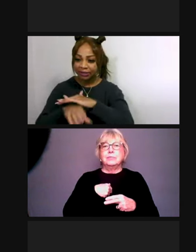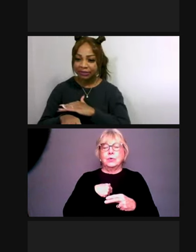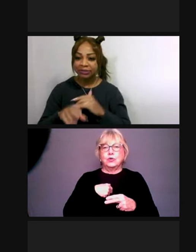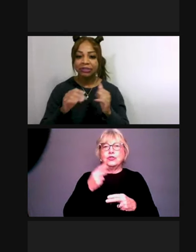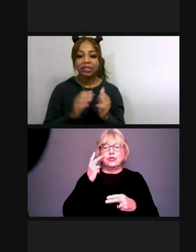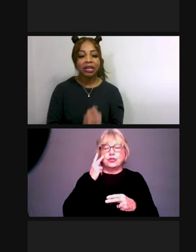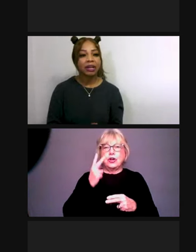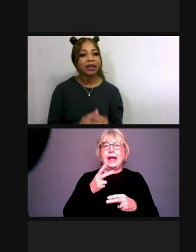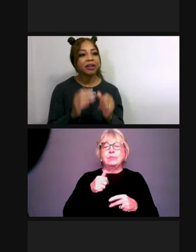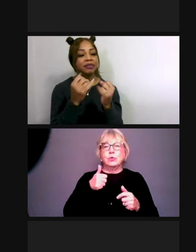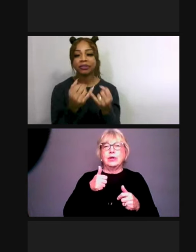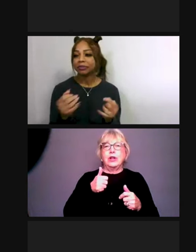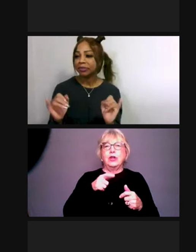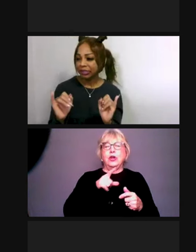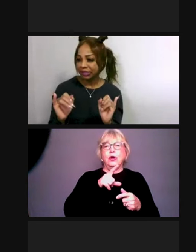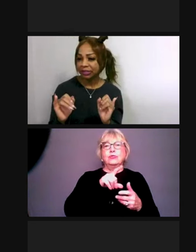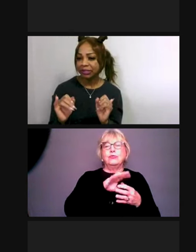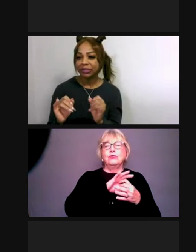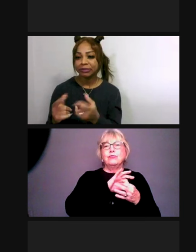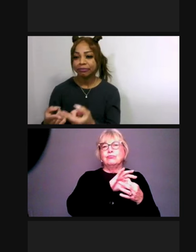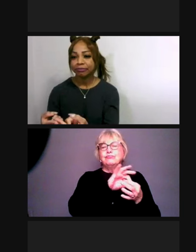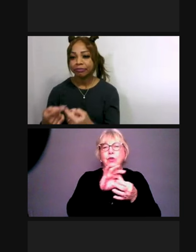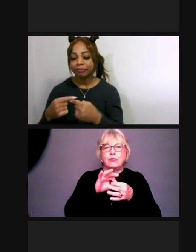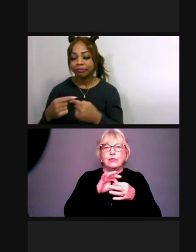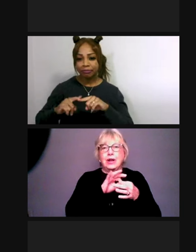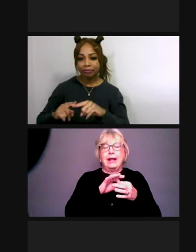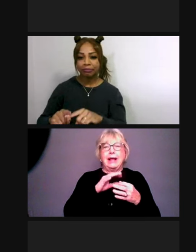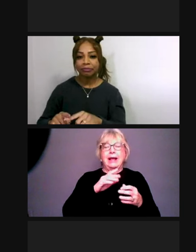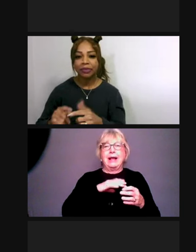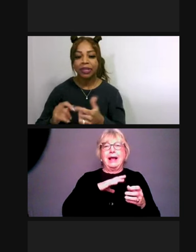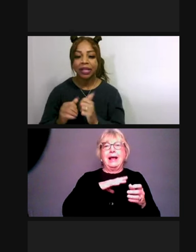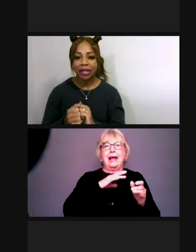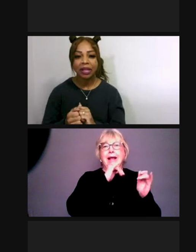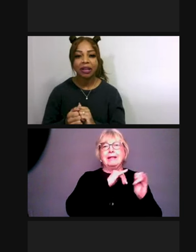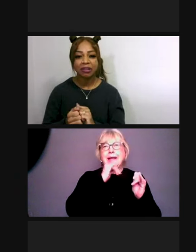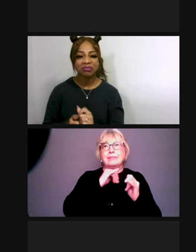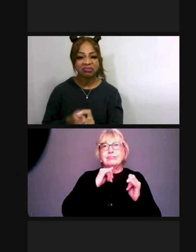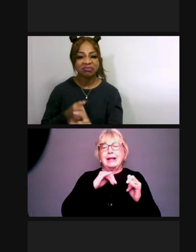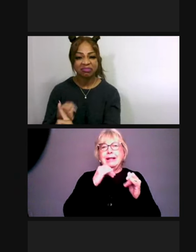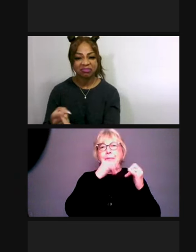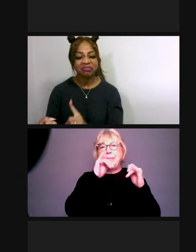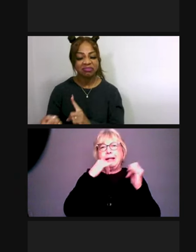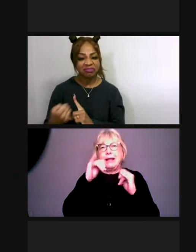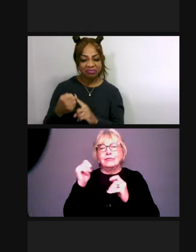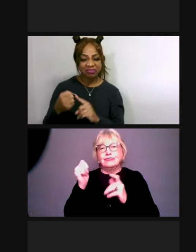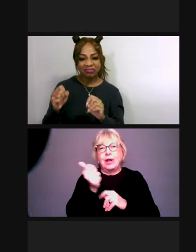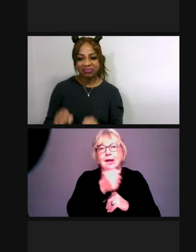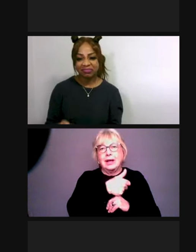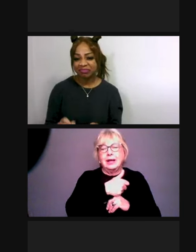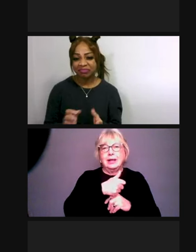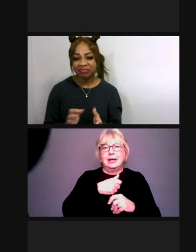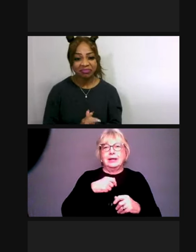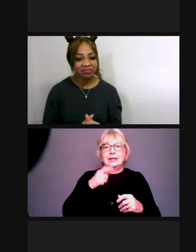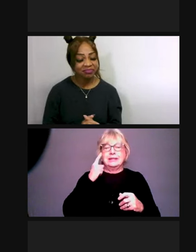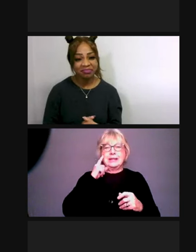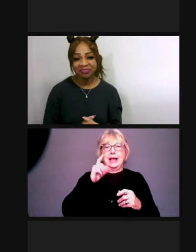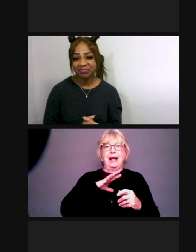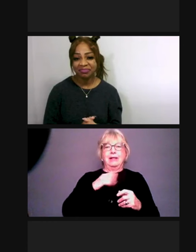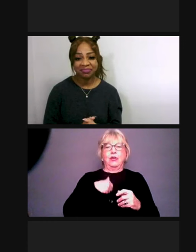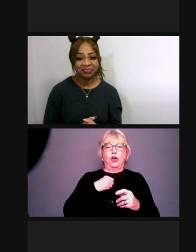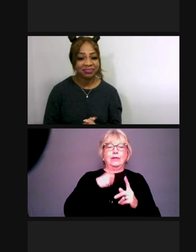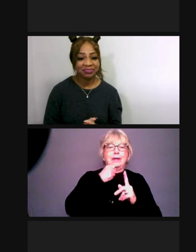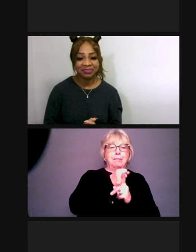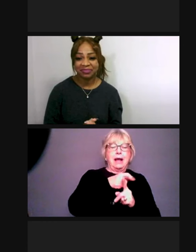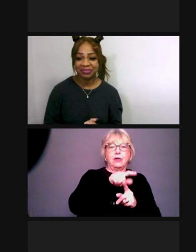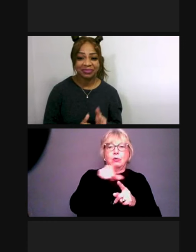collectif, à l'interdépendance et la façon dont nous avons un impact les uns sur les autres.